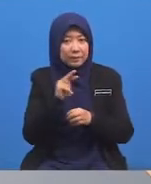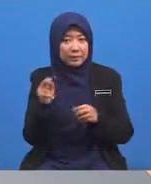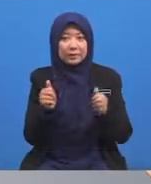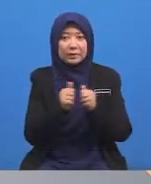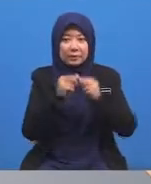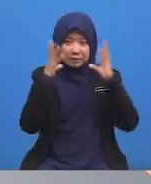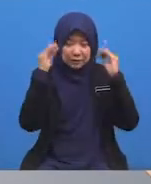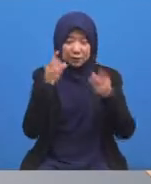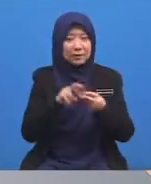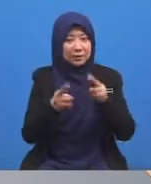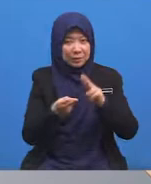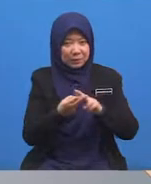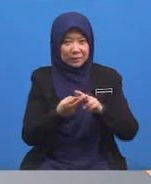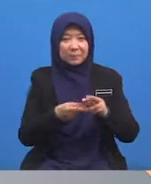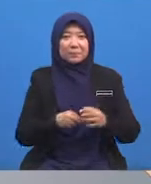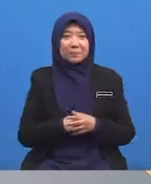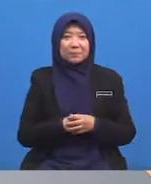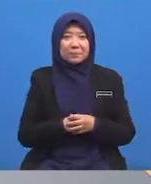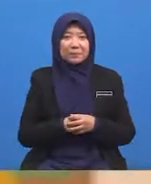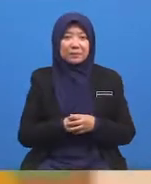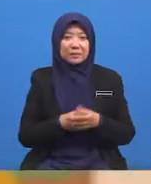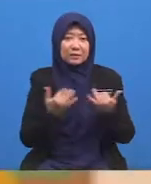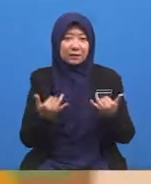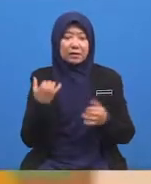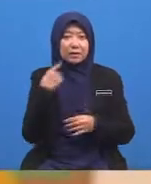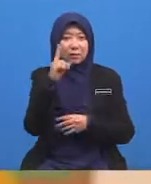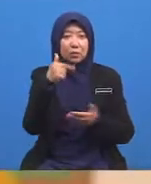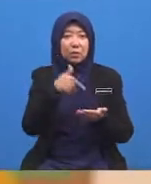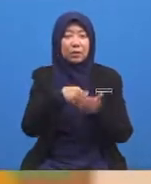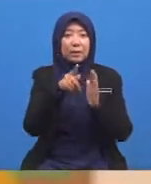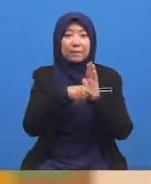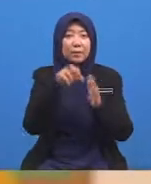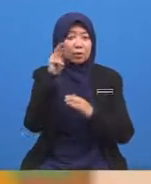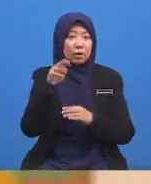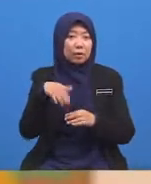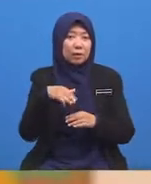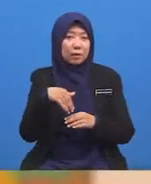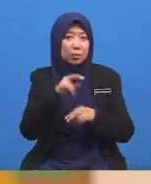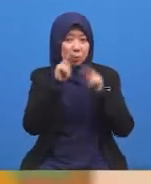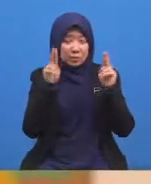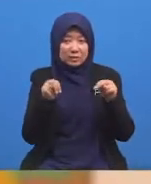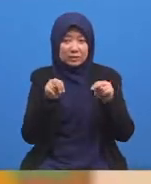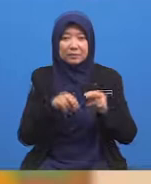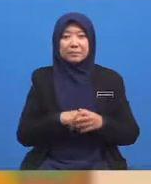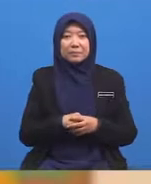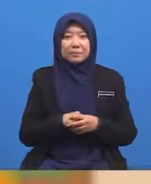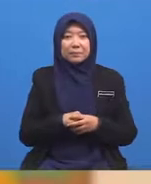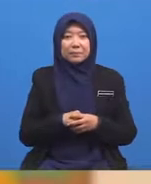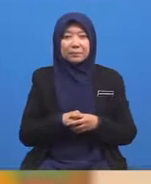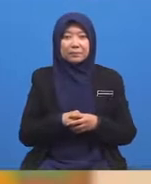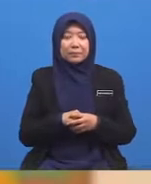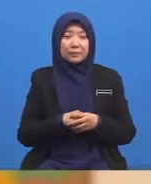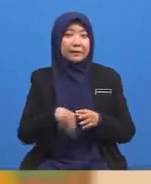Kongsikan dapatan kamu dengan guru dan rakan-rakan. Baiklah, kita masih ada satu lagi persoalan yang belum diuji.